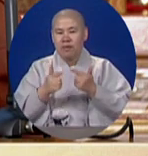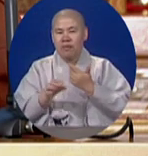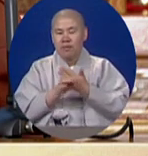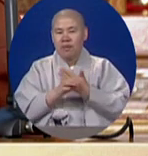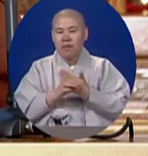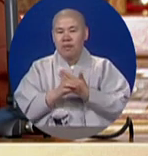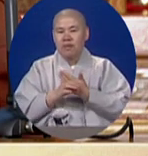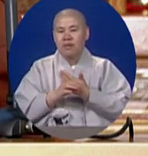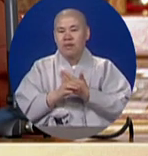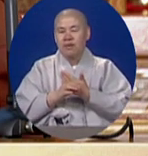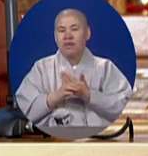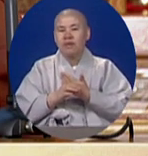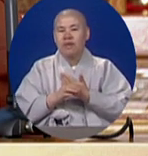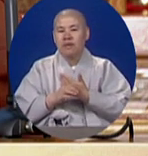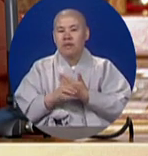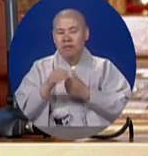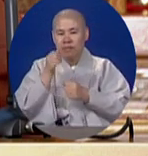하고